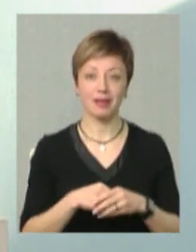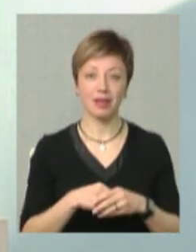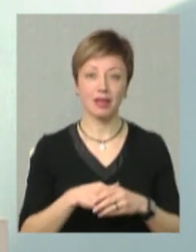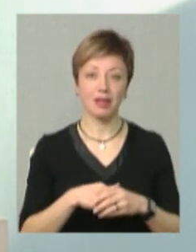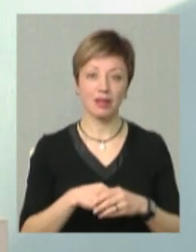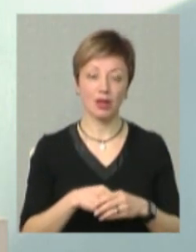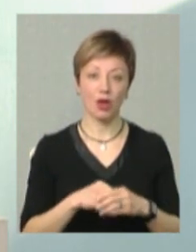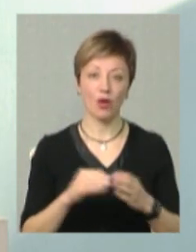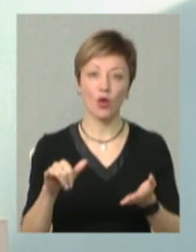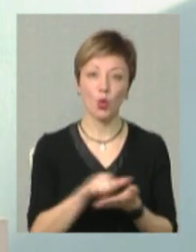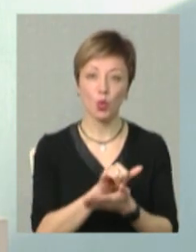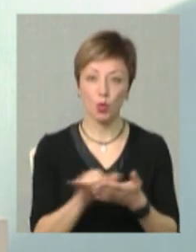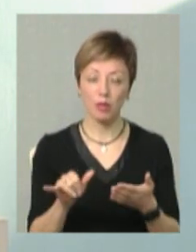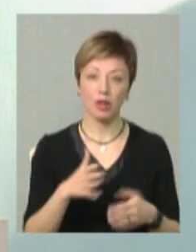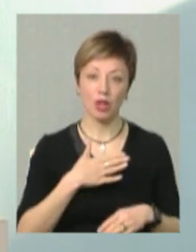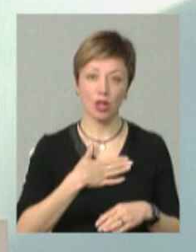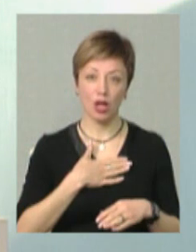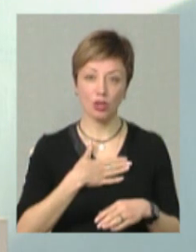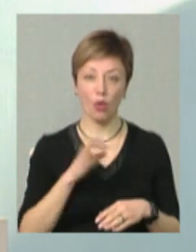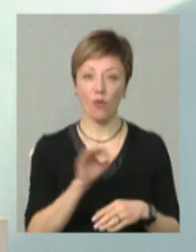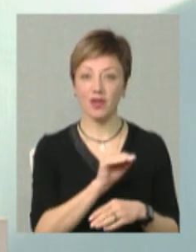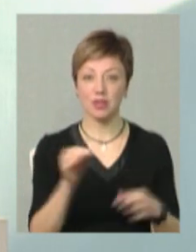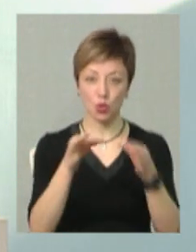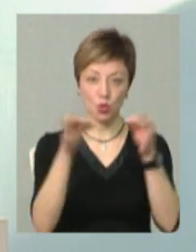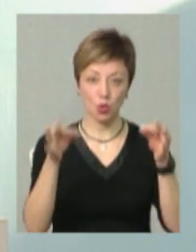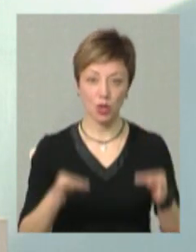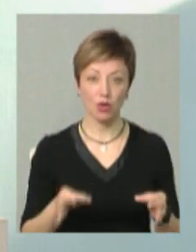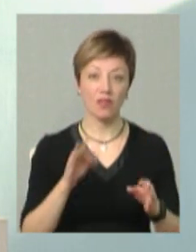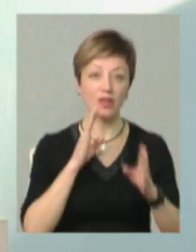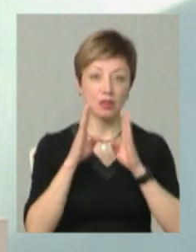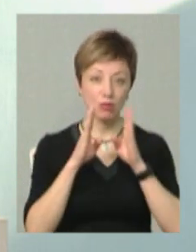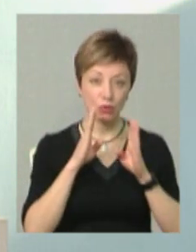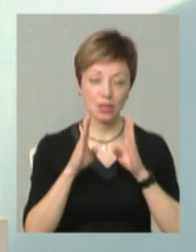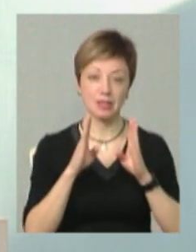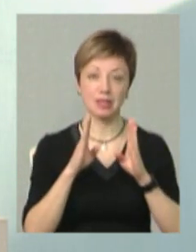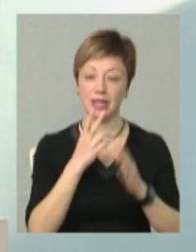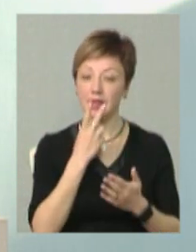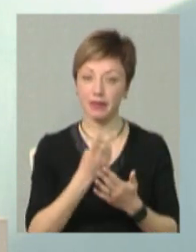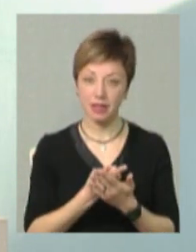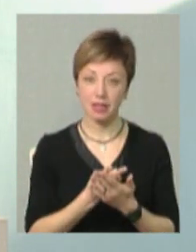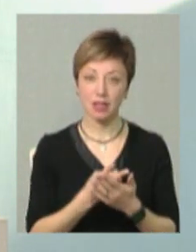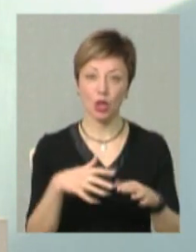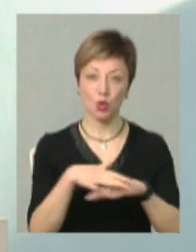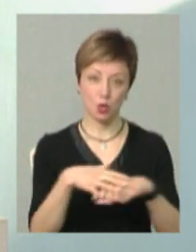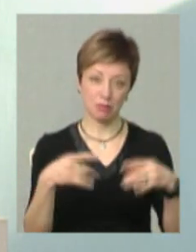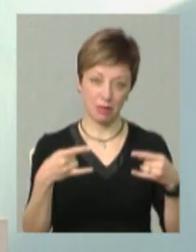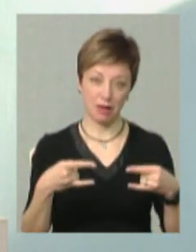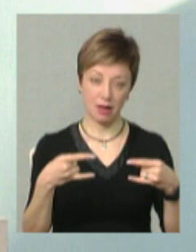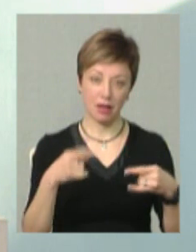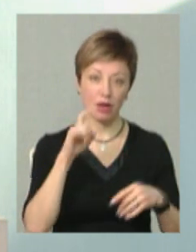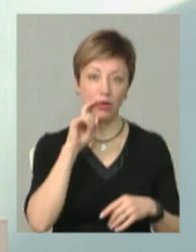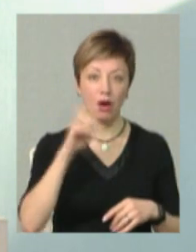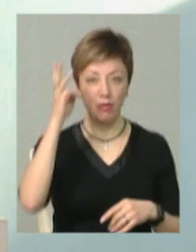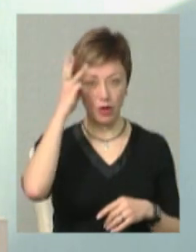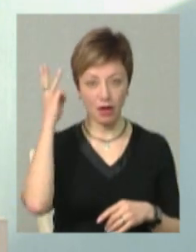наш канал в Ютубі, на нашу офіційну сторінку на Фейсбуці. Дивіться Суспільне ЮА